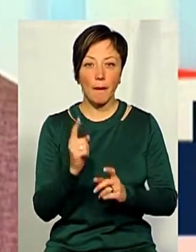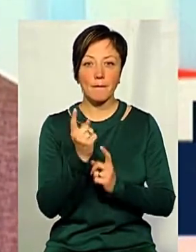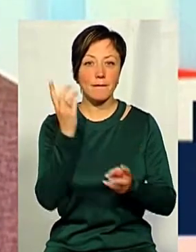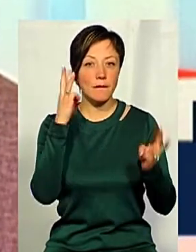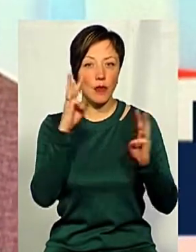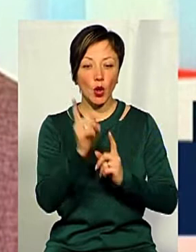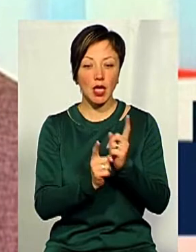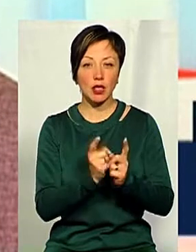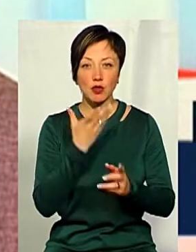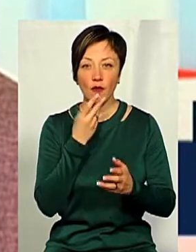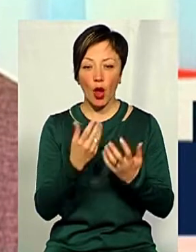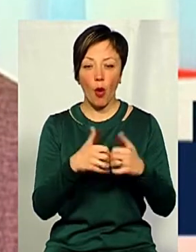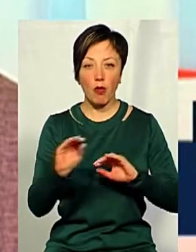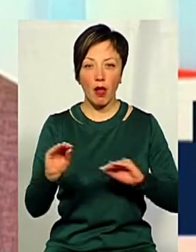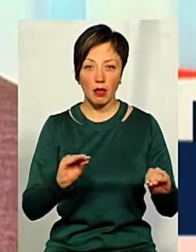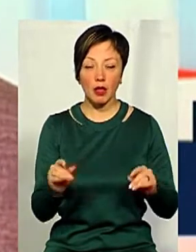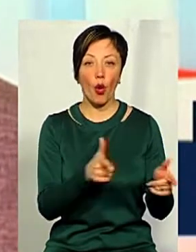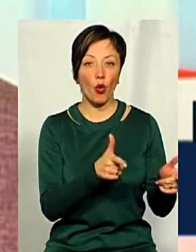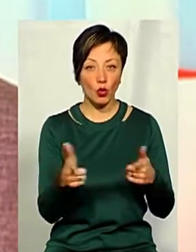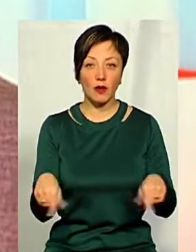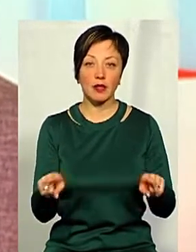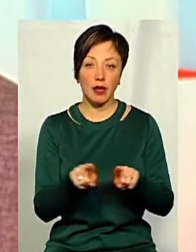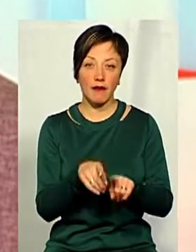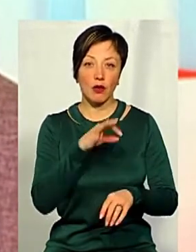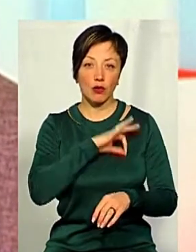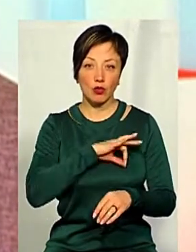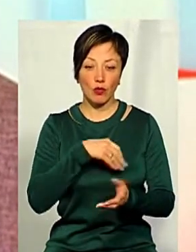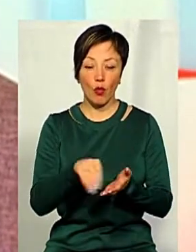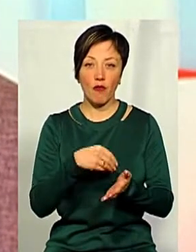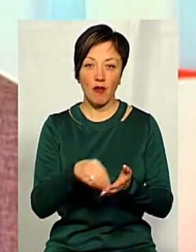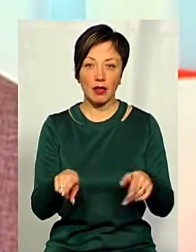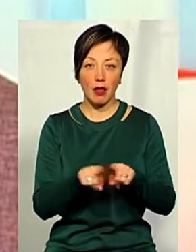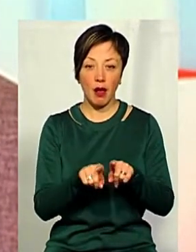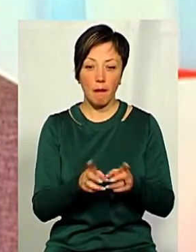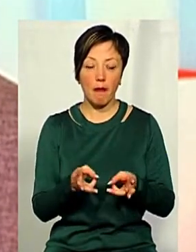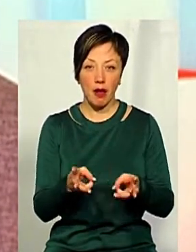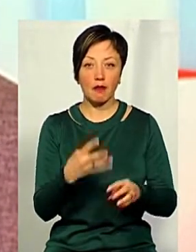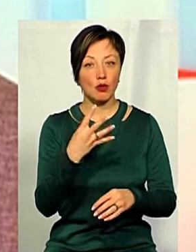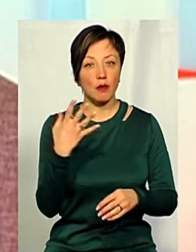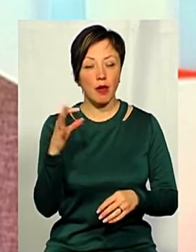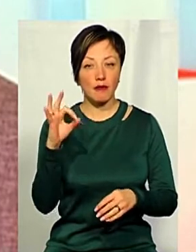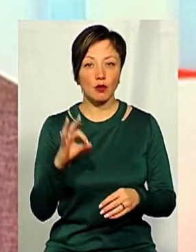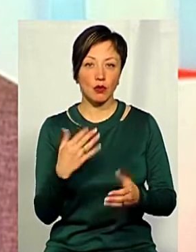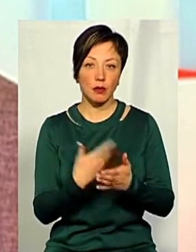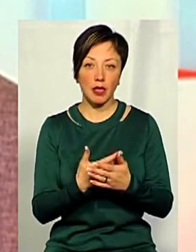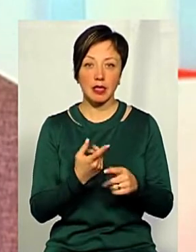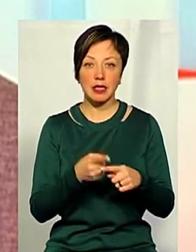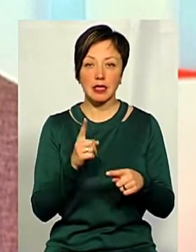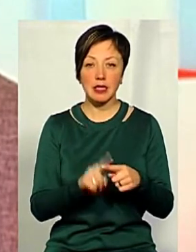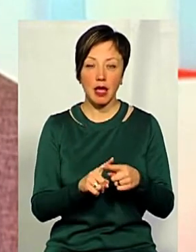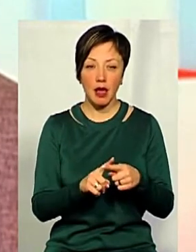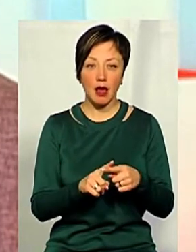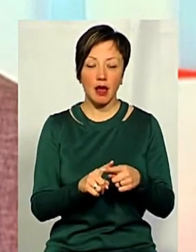модернізують обладнання і готові будуть таке альтернативне паливо купувати. І 45% орієнтовно – це є органічна фракція